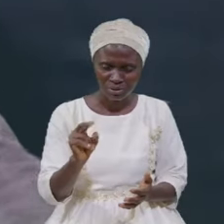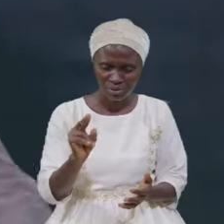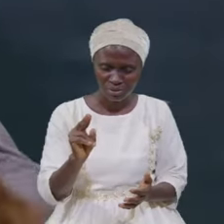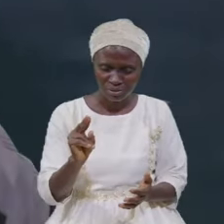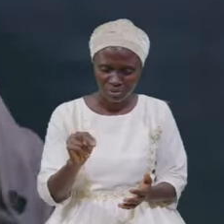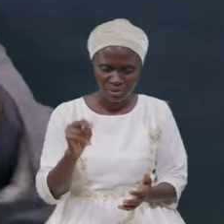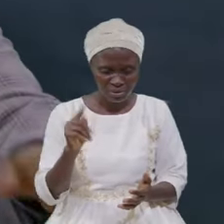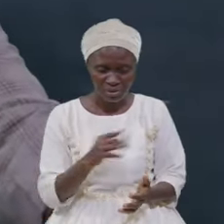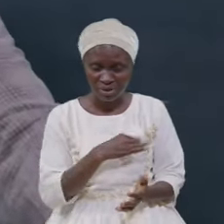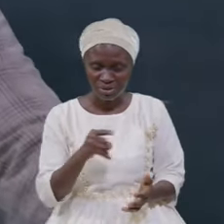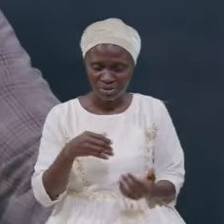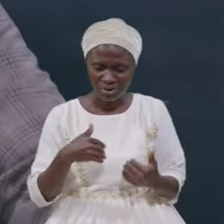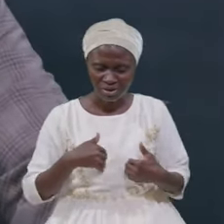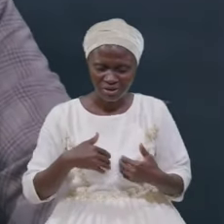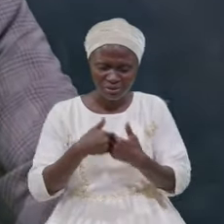pas à lever.